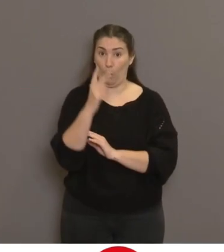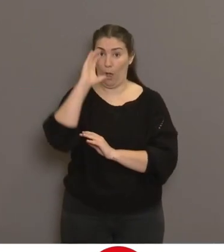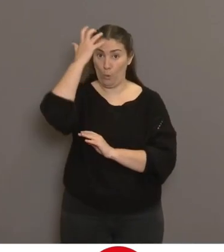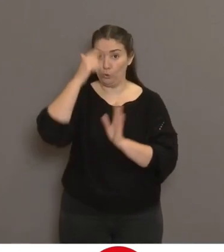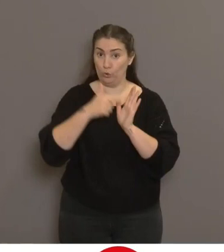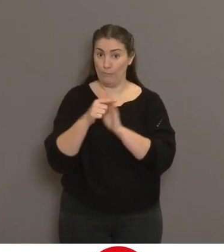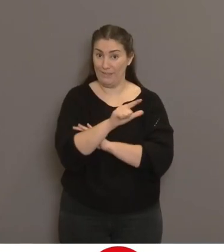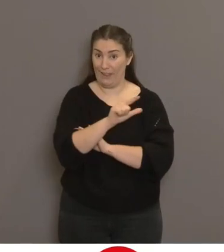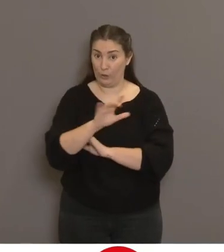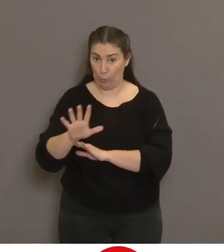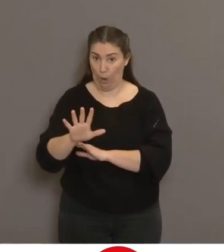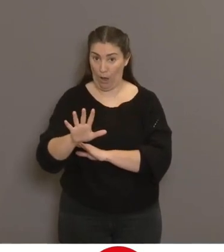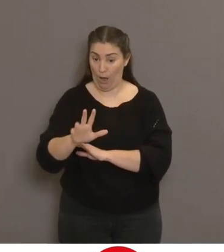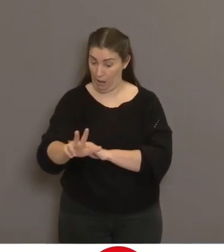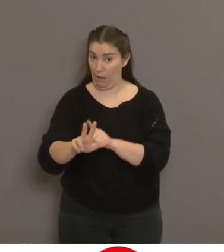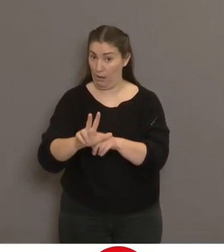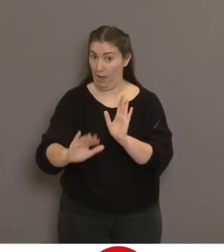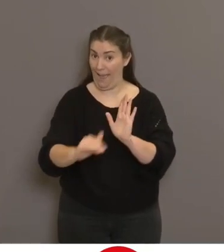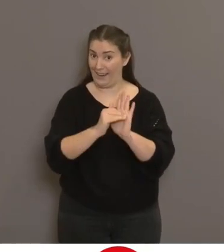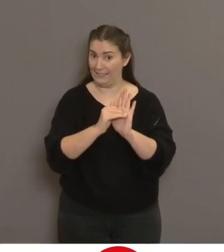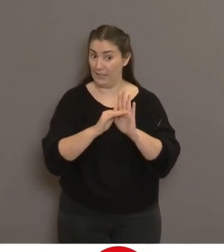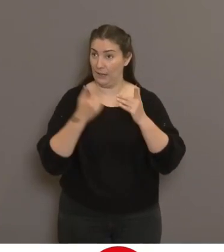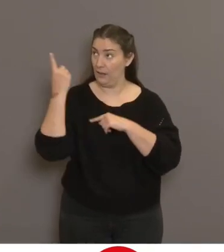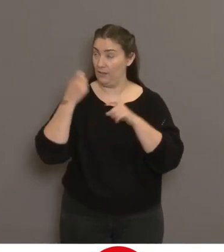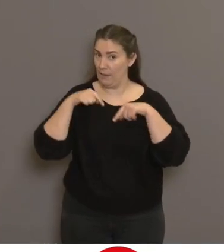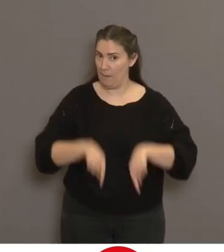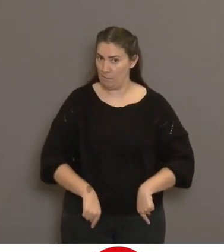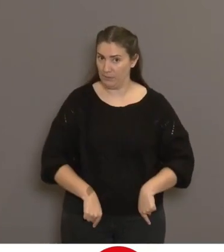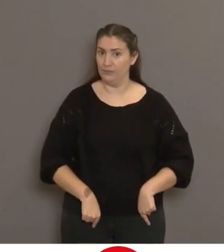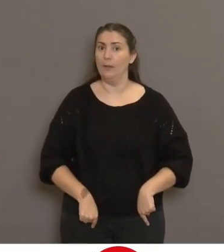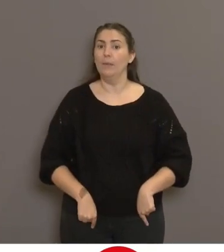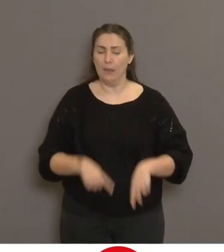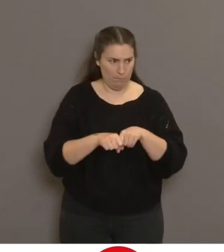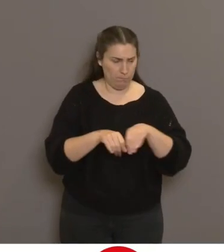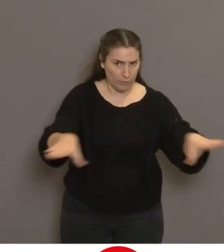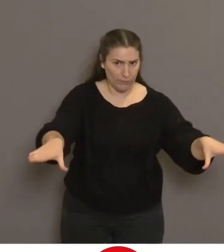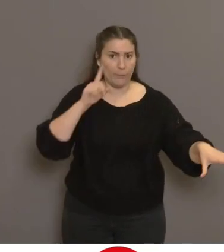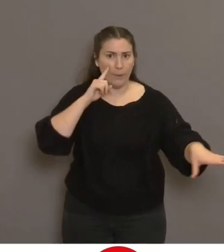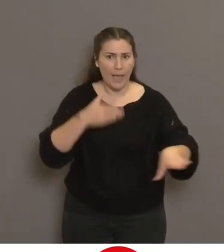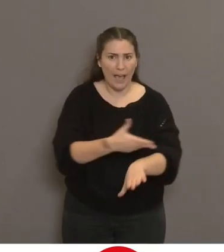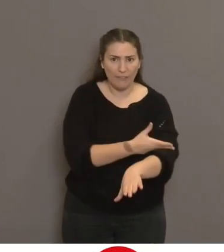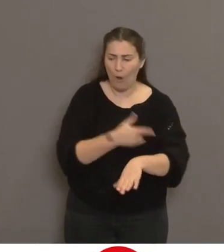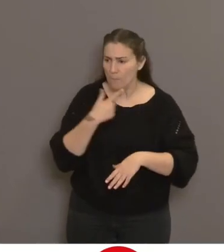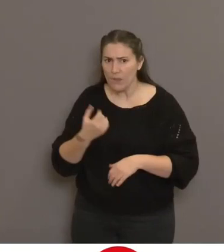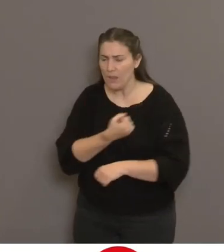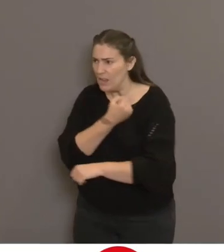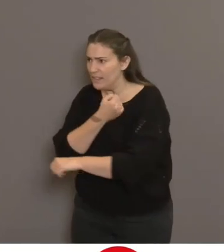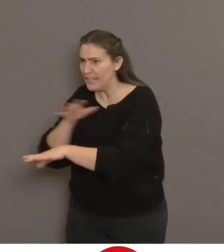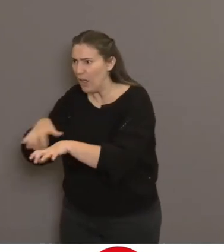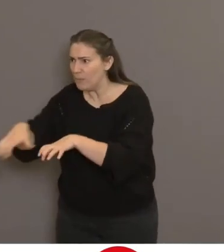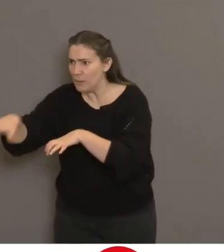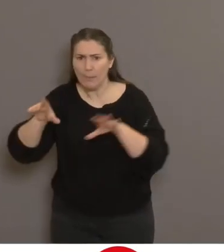a lui-même été promulgué après collecte et analyse des données des dégâts dans les différents